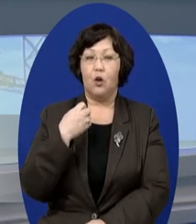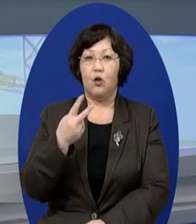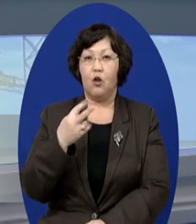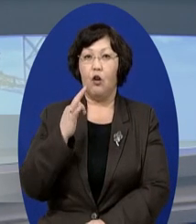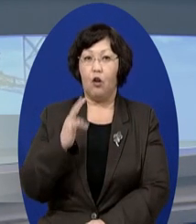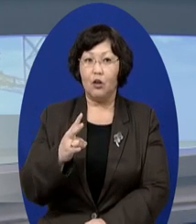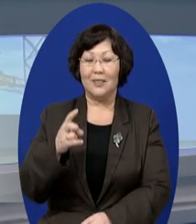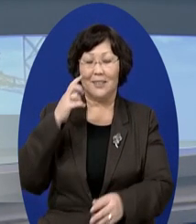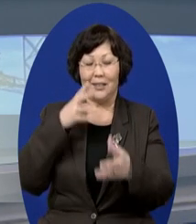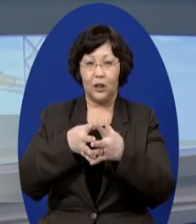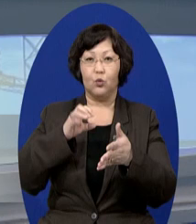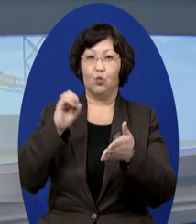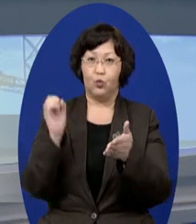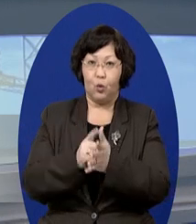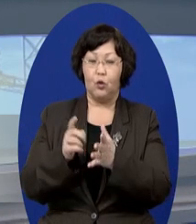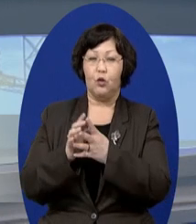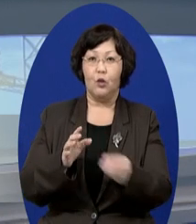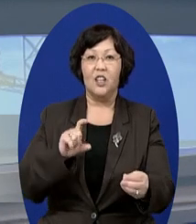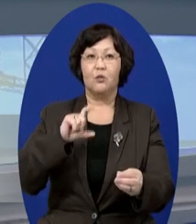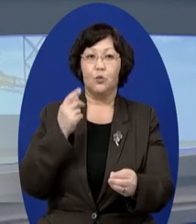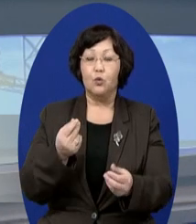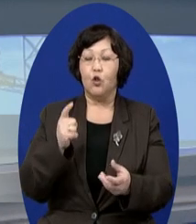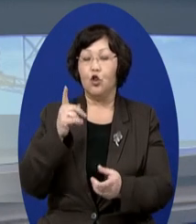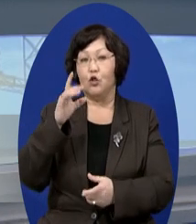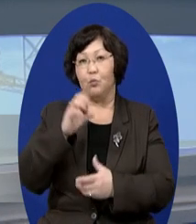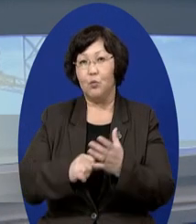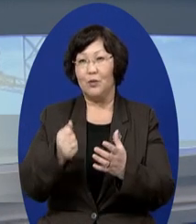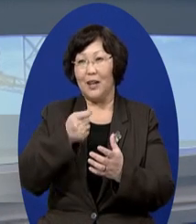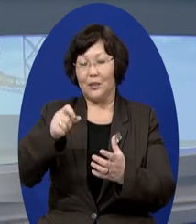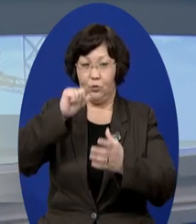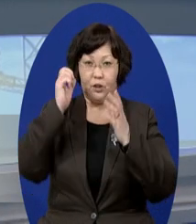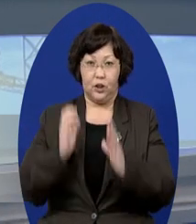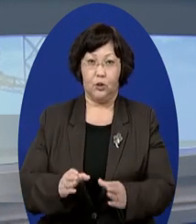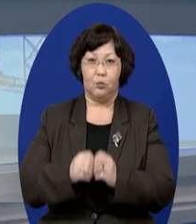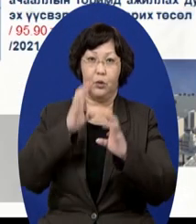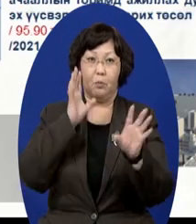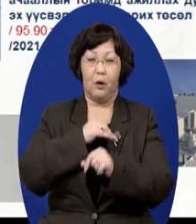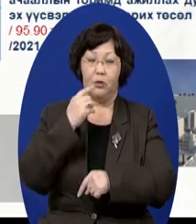холбогдолтой эрчим хүчний салбарт хөрөнгө санхүүжилт нь шийдэгдсэн бүтээн байгуулалтын талаарх мэдээллийг одоо хүргэе.